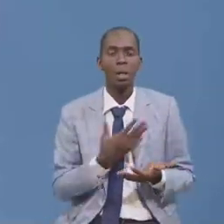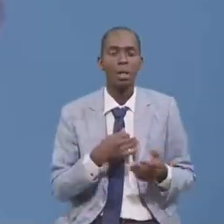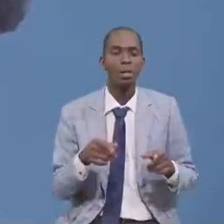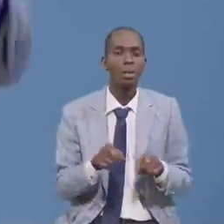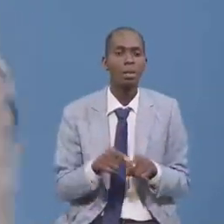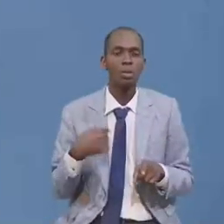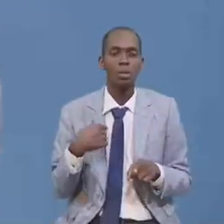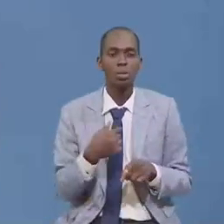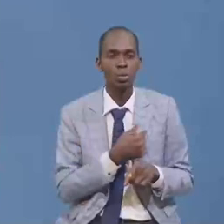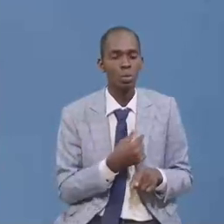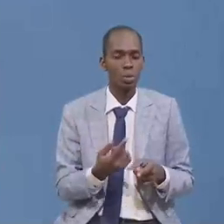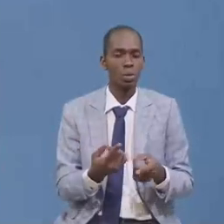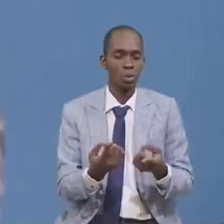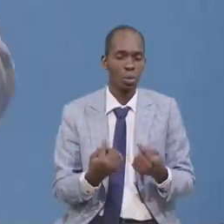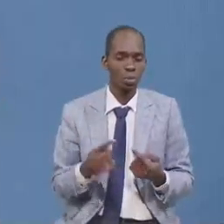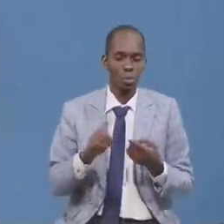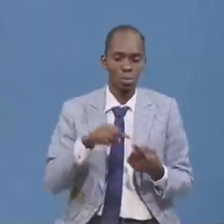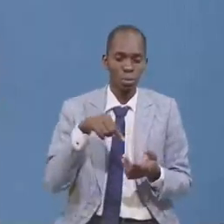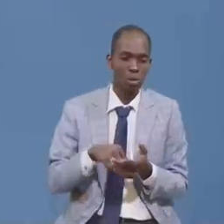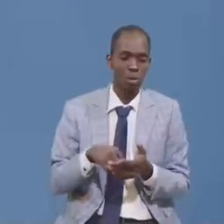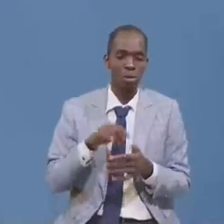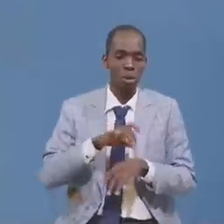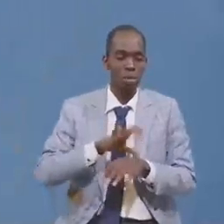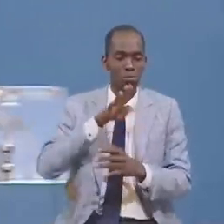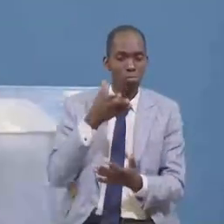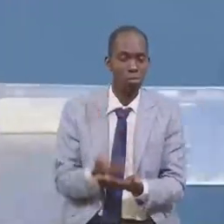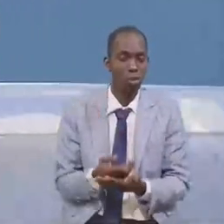Et comme nous sommes venus sur la terre,